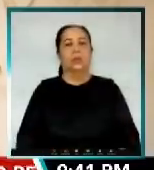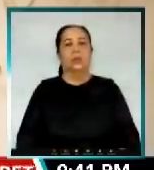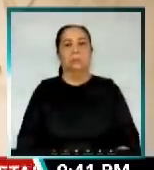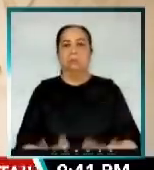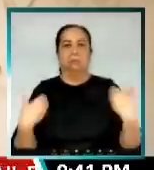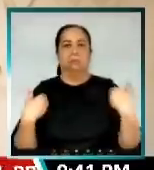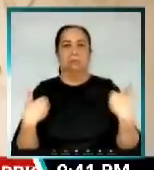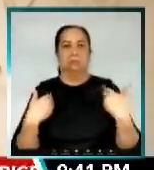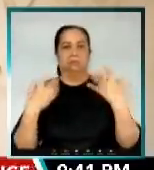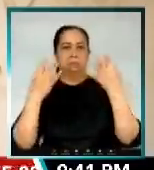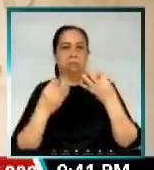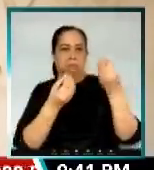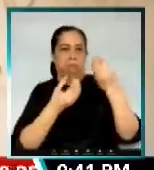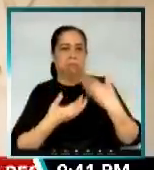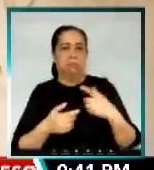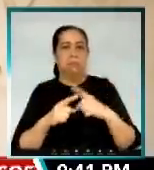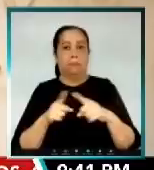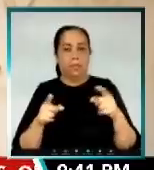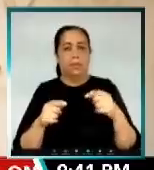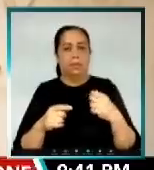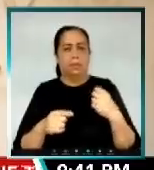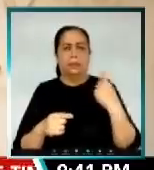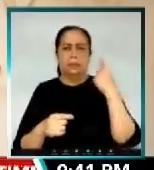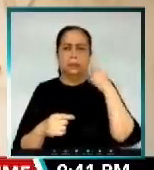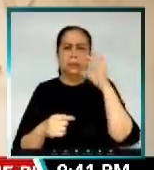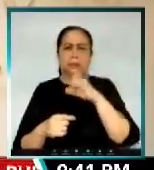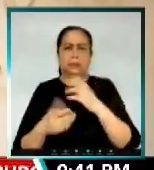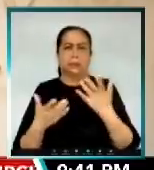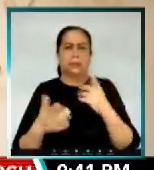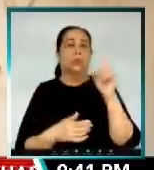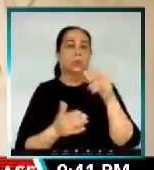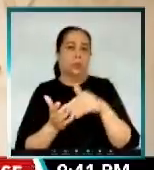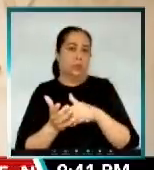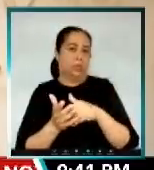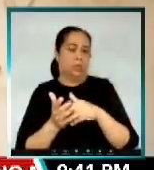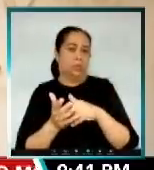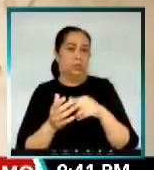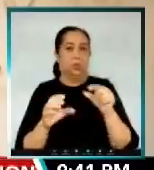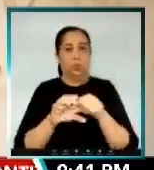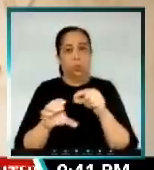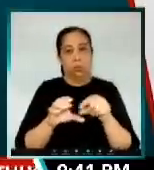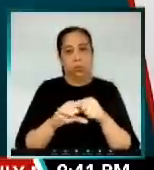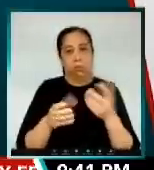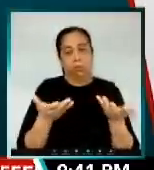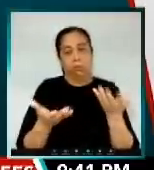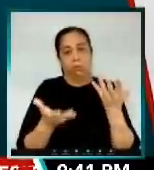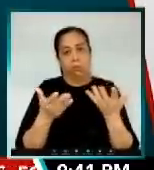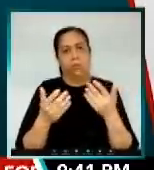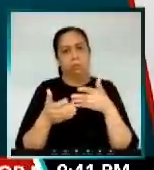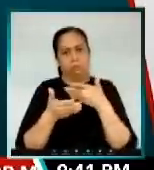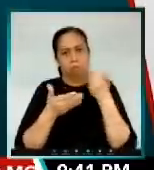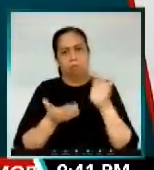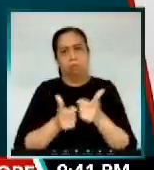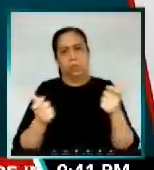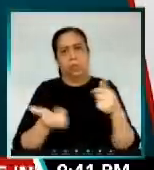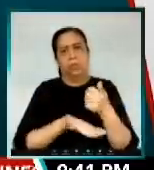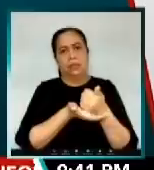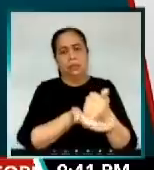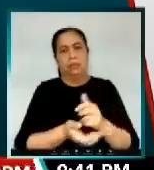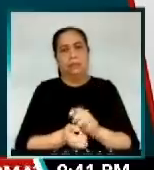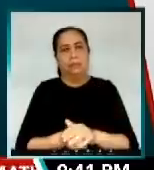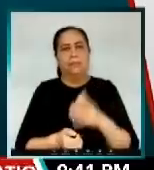sa amin. Ngunit let us assume it will be 1,000 worth of groceries, malaking tulong ito. Pinakamaganda pa rin kasi yan